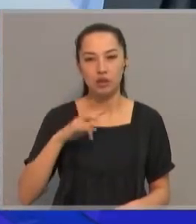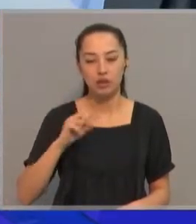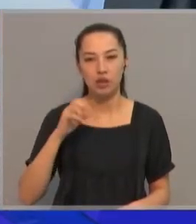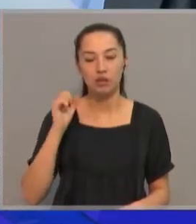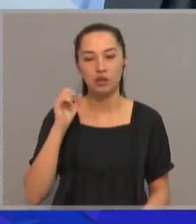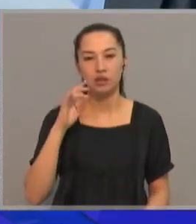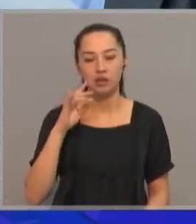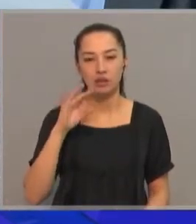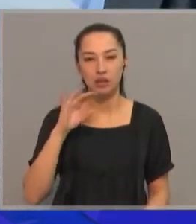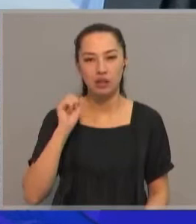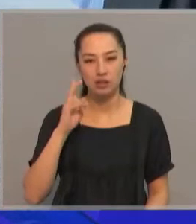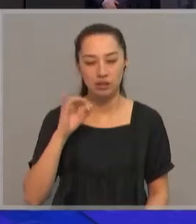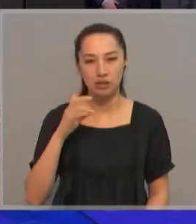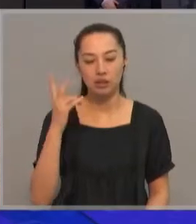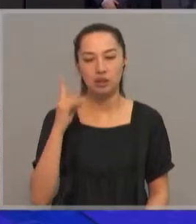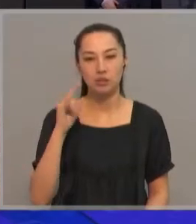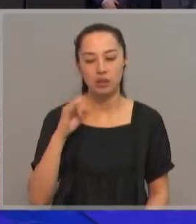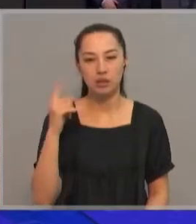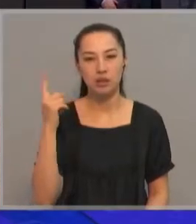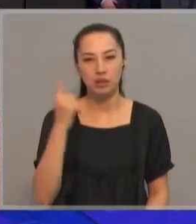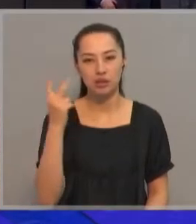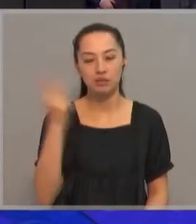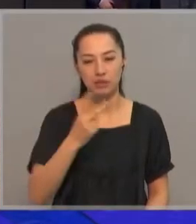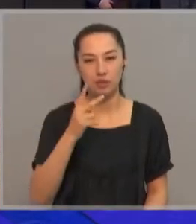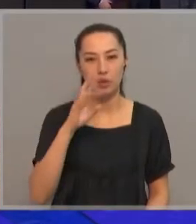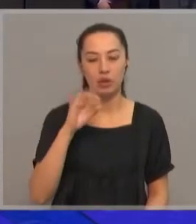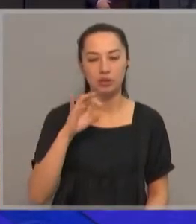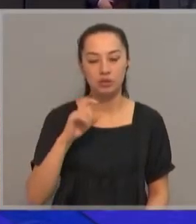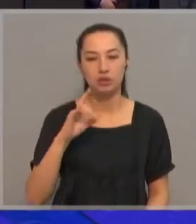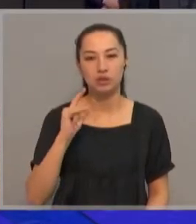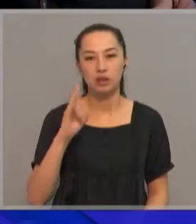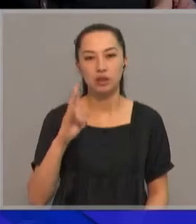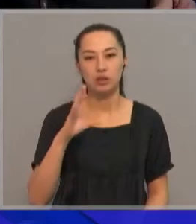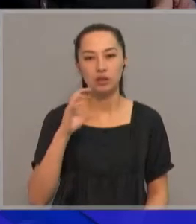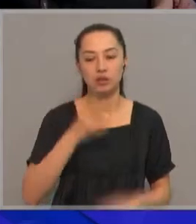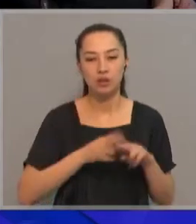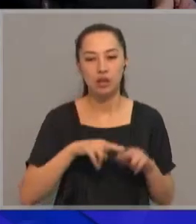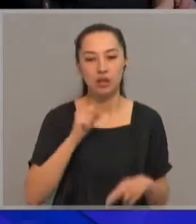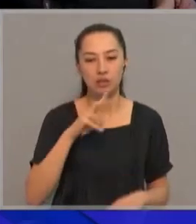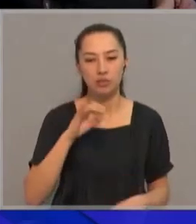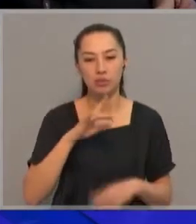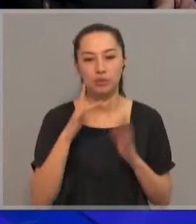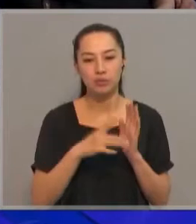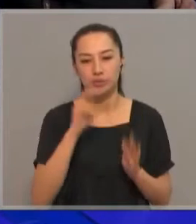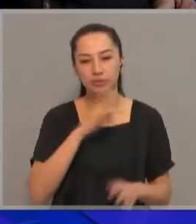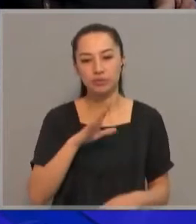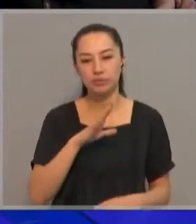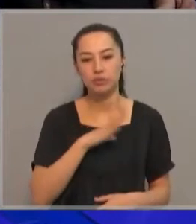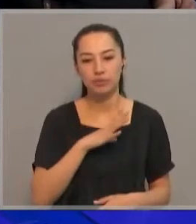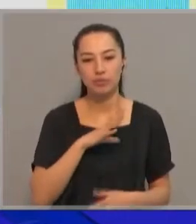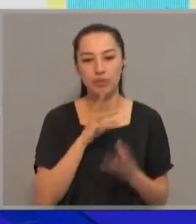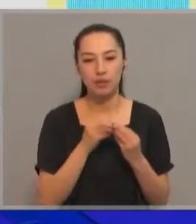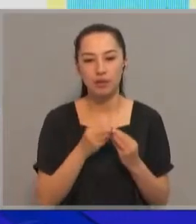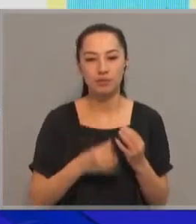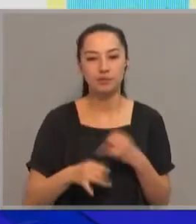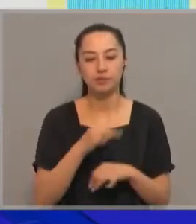Акниет, Ынтымак, Ынтымак-2, Турлан, Жанатурлан, Акниет, Коргасын и Жиделе. Аким города подвел итоги квартала и отчитался о